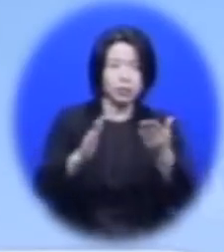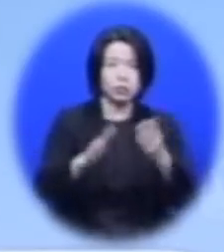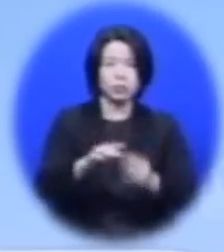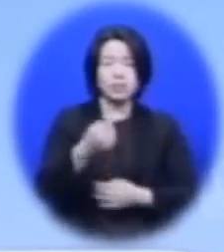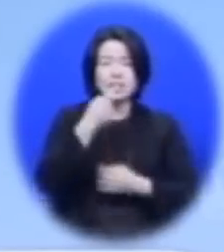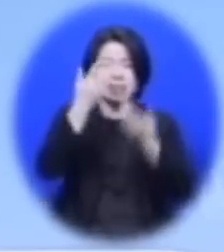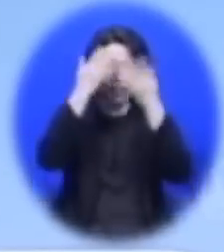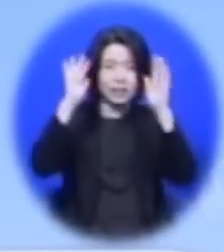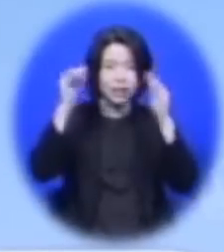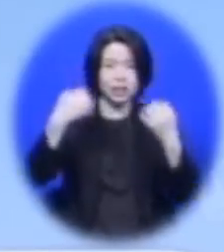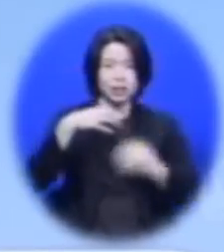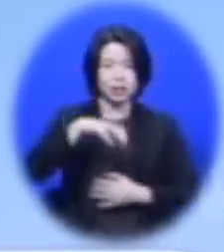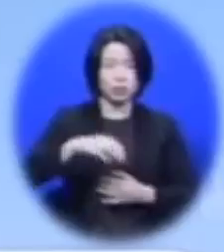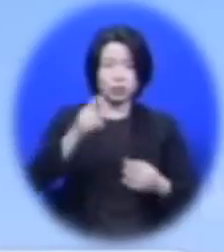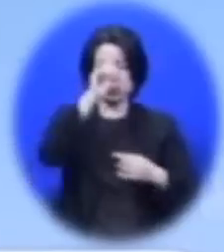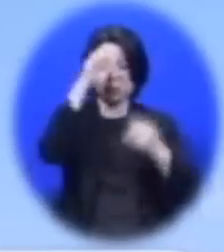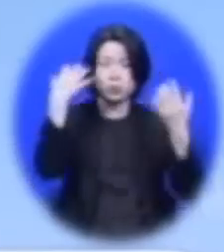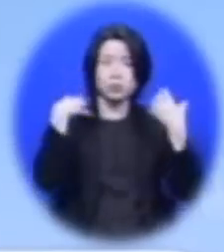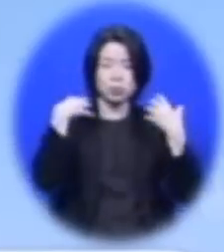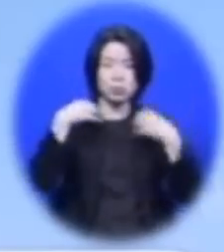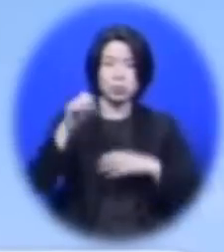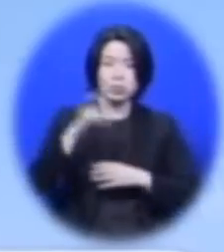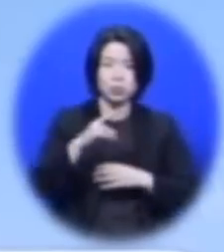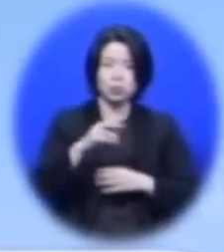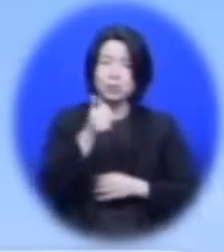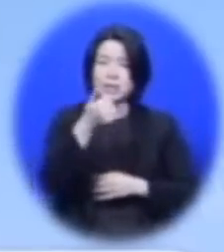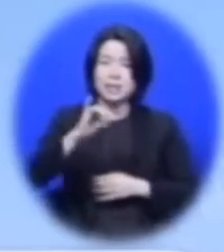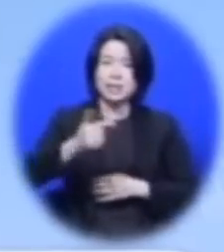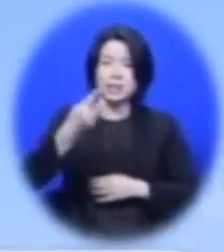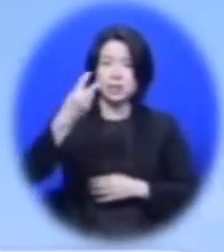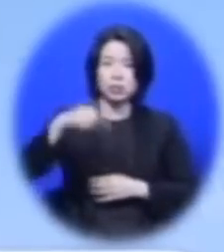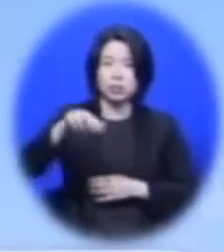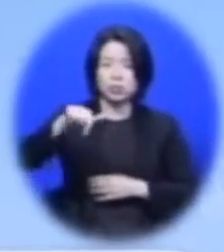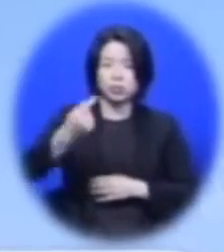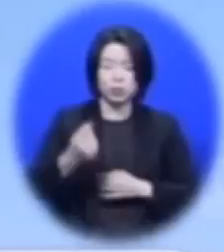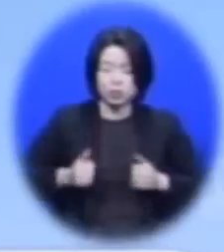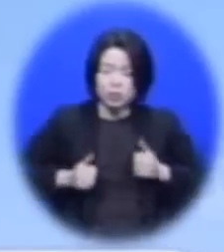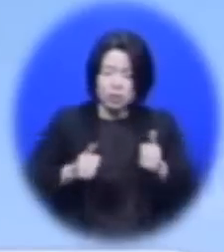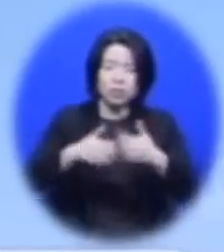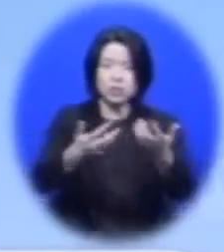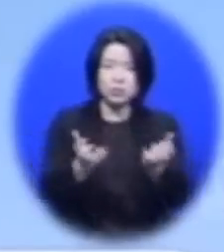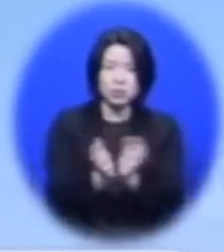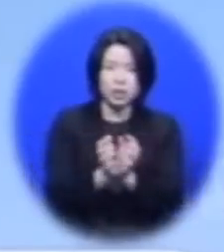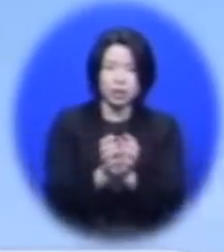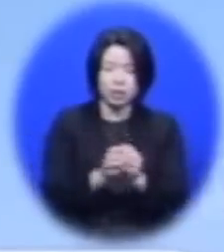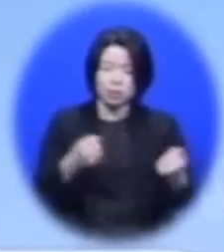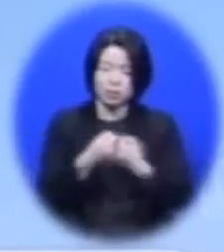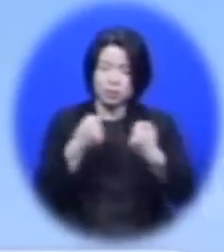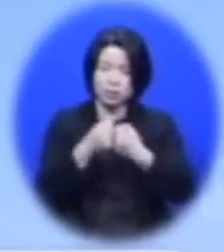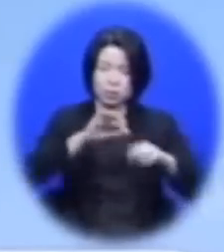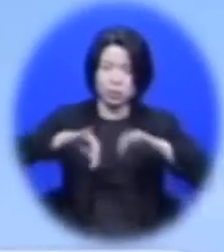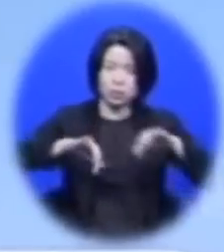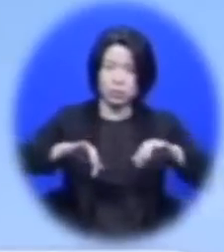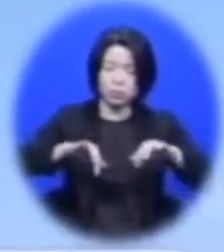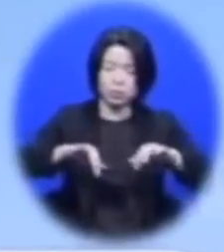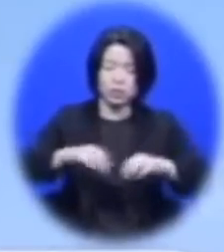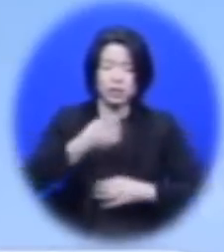정부와 힌두교 열심 당원들을 해치고 힘들여 그 땅에 들어가야 할 이유가